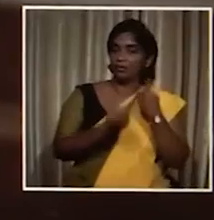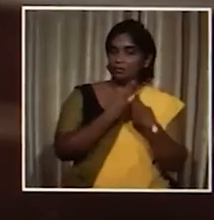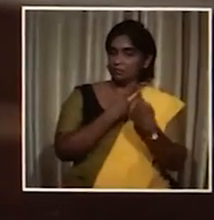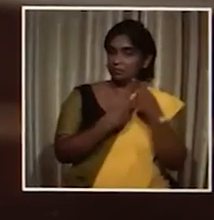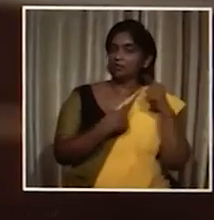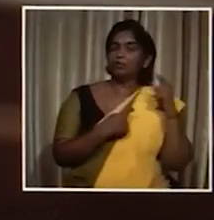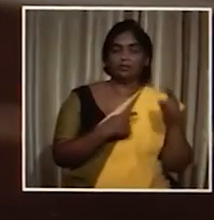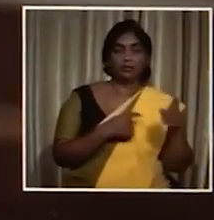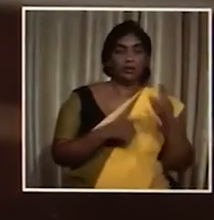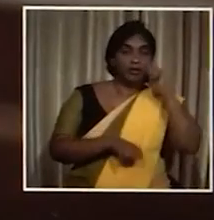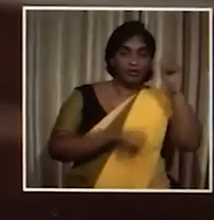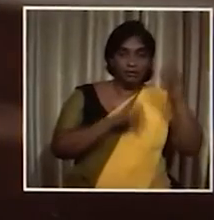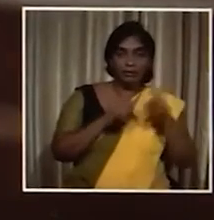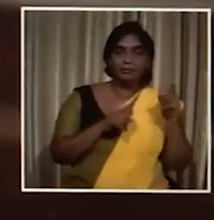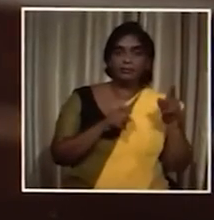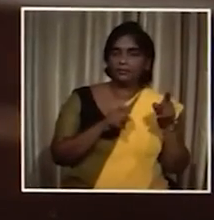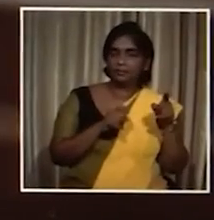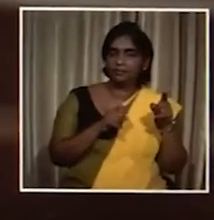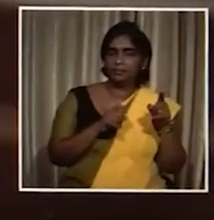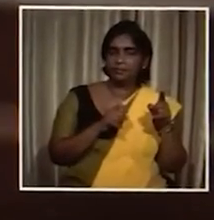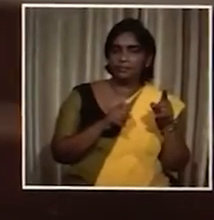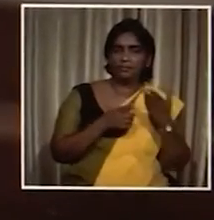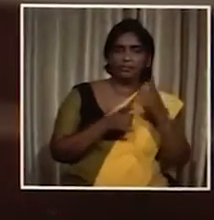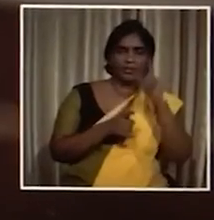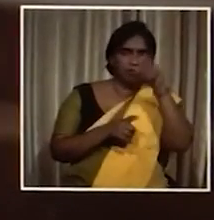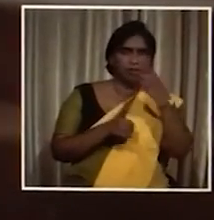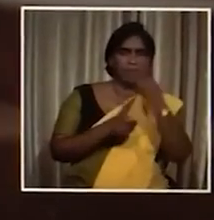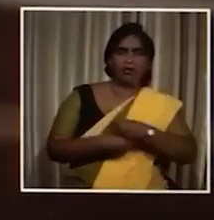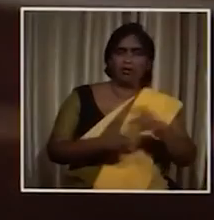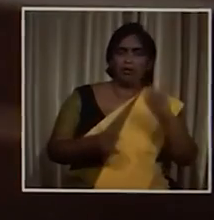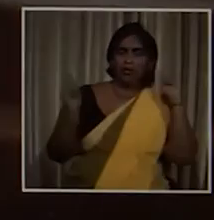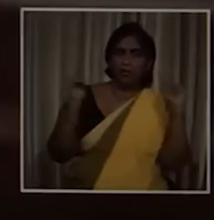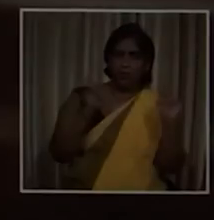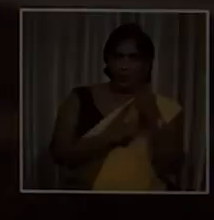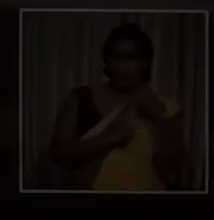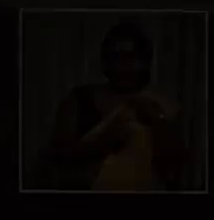නිලධාරී මහින්කන්ද අතුරුදාන් වී ඇත. රටින් පැනගොස් ඇතැයි සැක කරනවා.